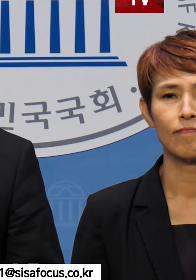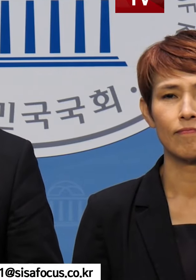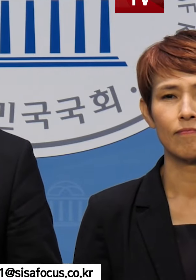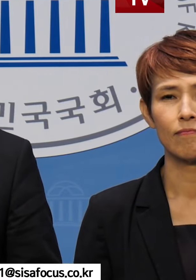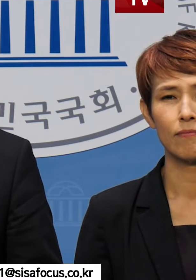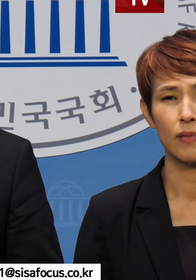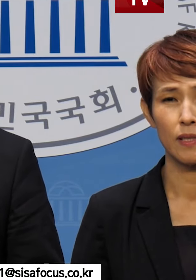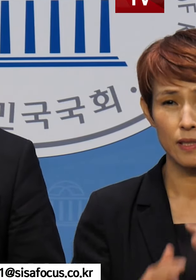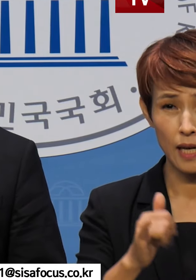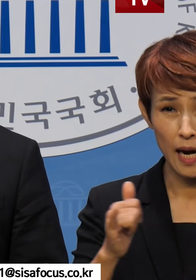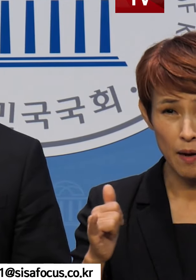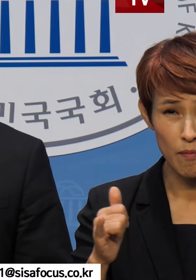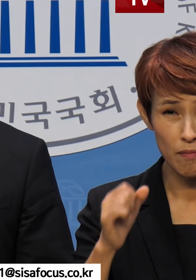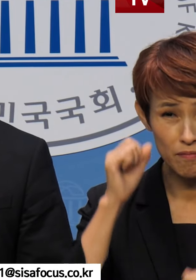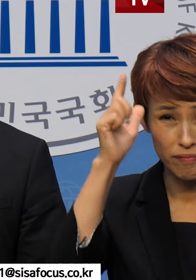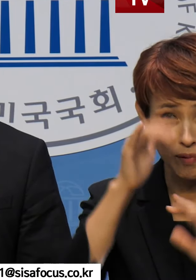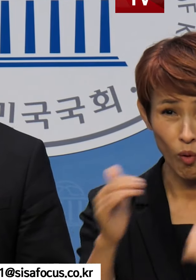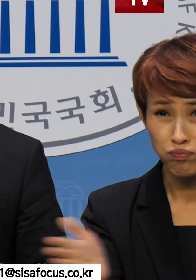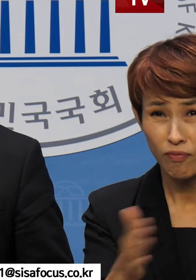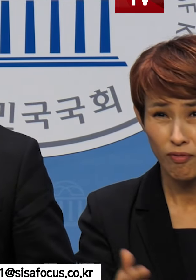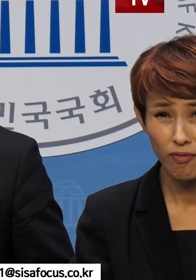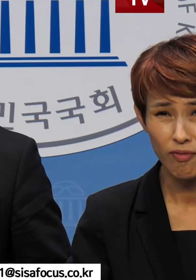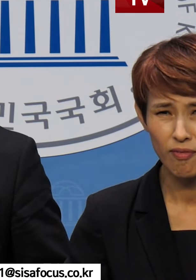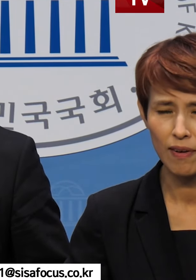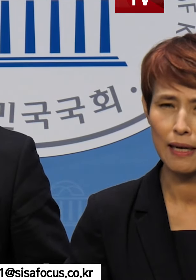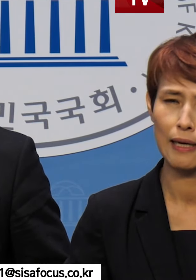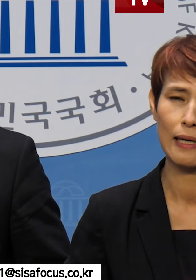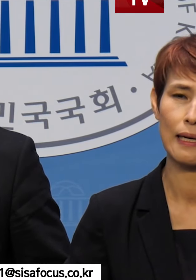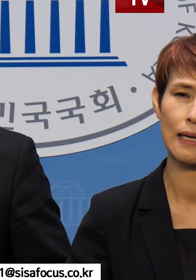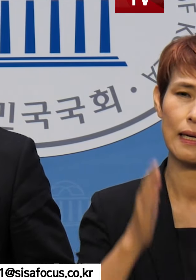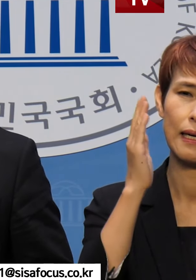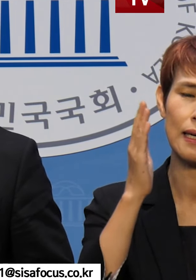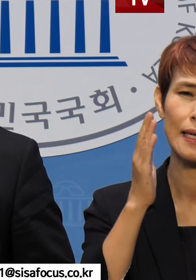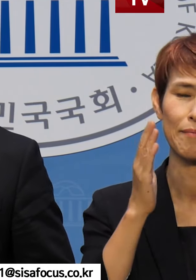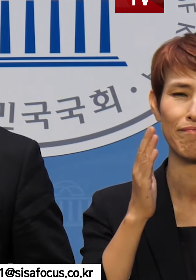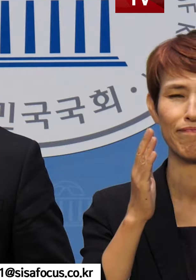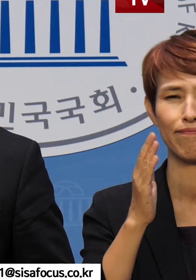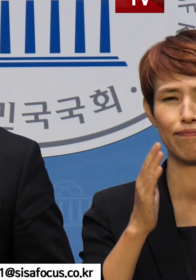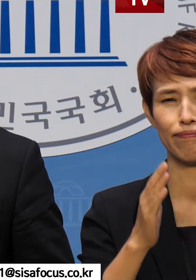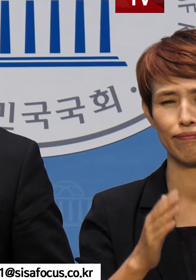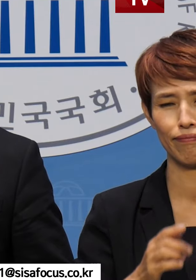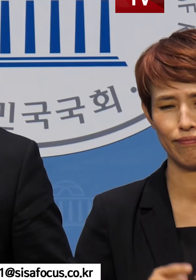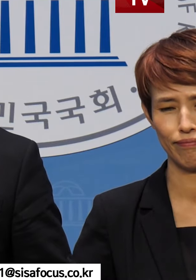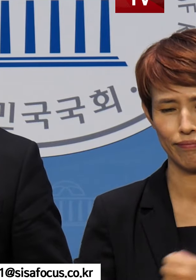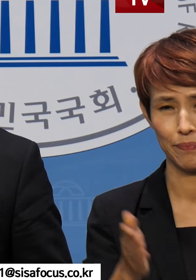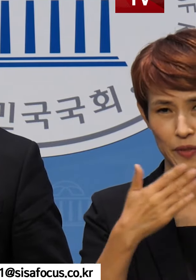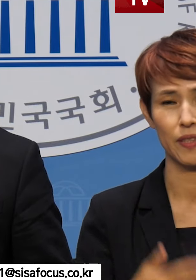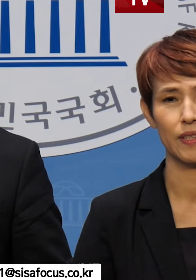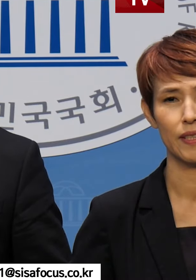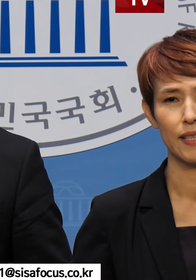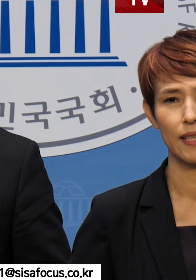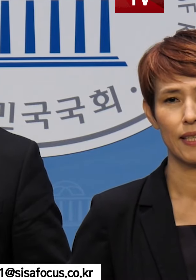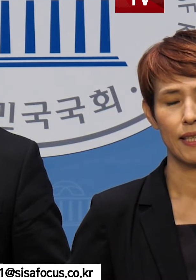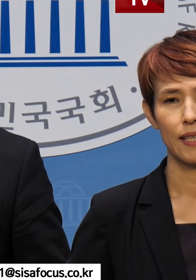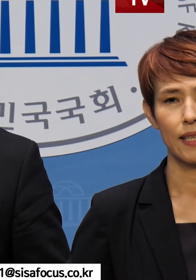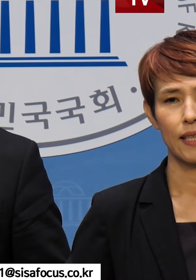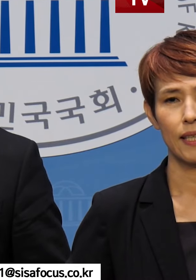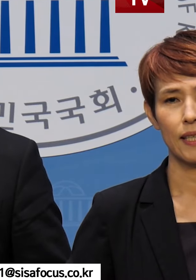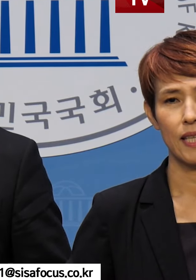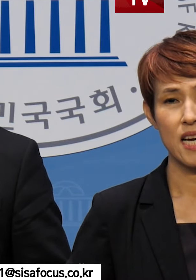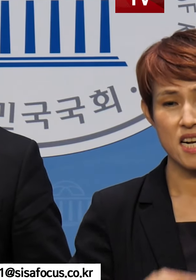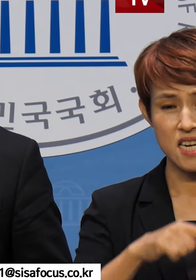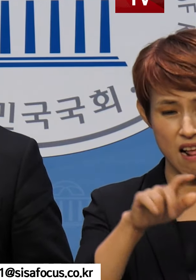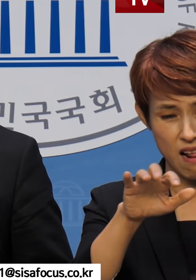그렇게 사람이 없습니까? 사실 논평할 가치도 없습니다. 그래서 논평 쓰는데 꽤